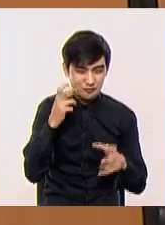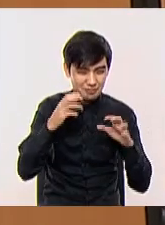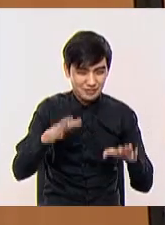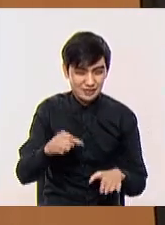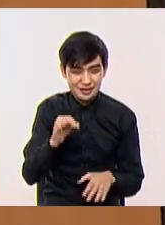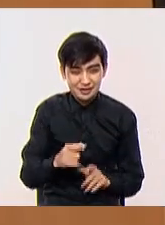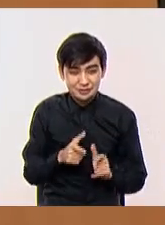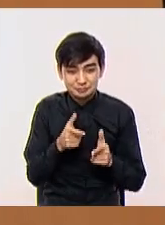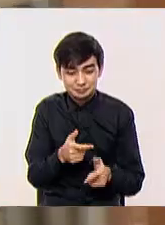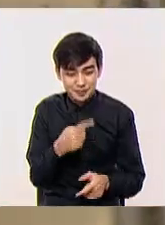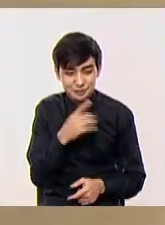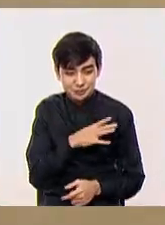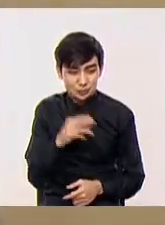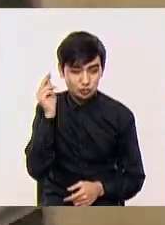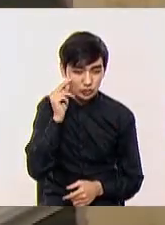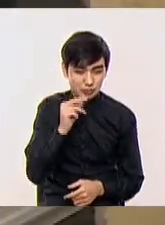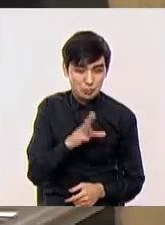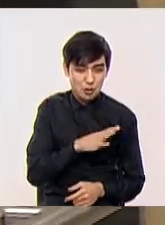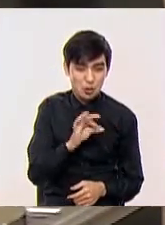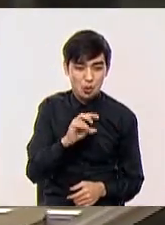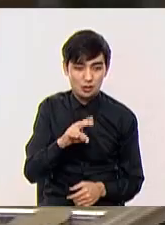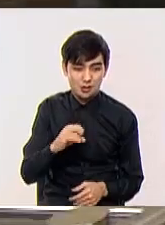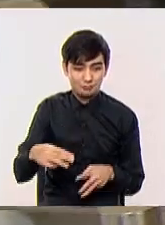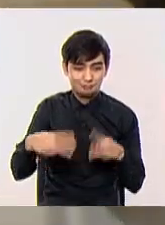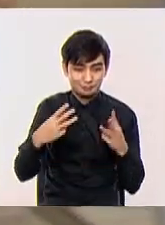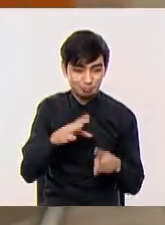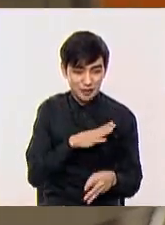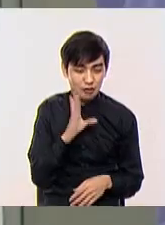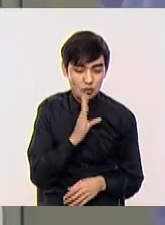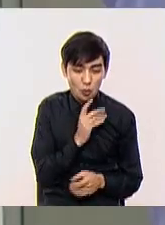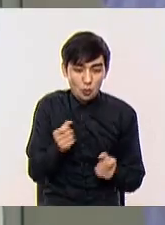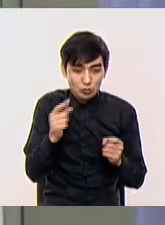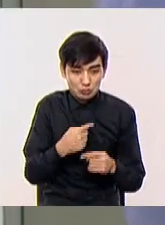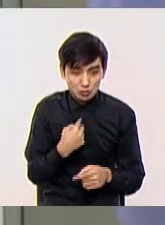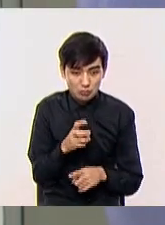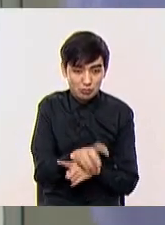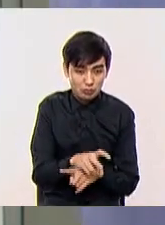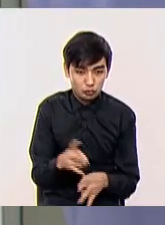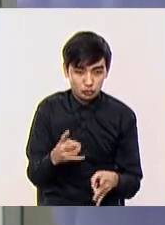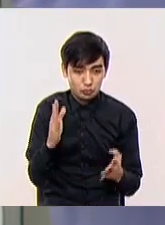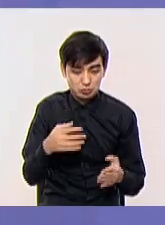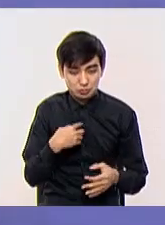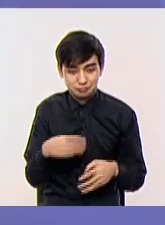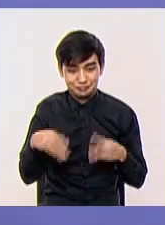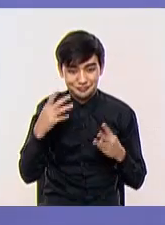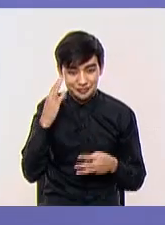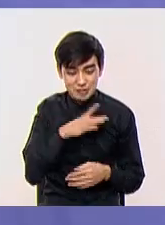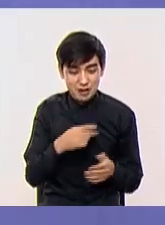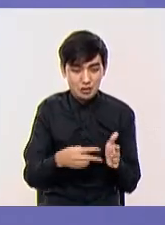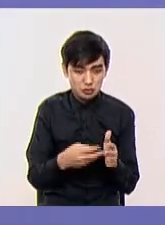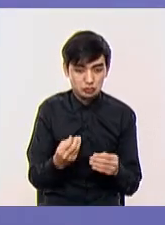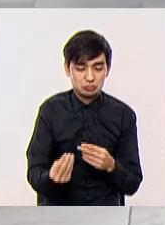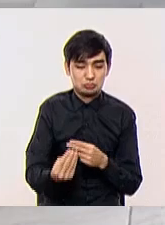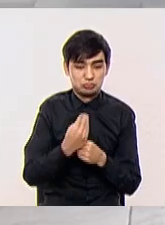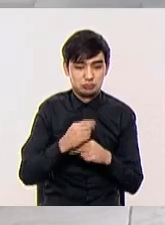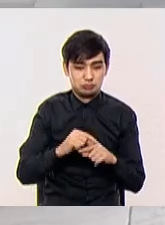Говорит, поступила, потому что обучение было онлайн. Недавно женщина узнала, что теперь ей нужно посещать занятия, и стоимость обучения